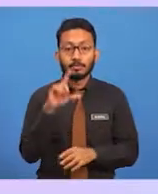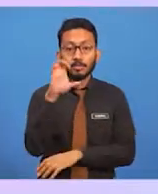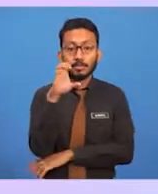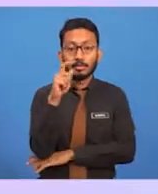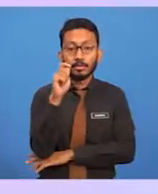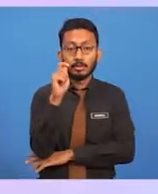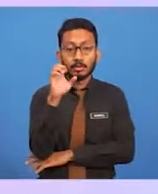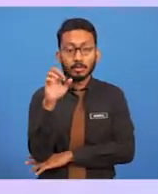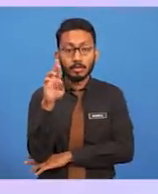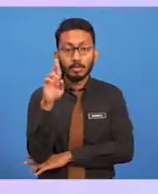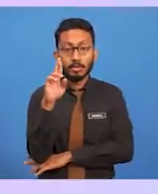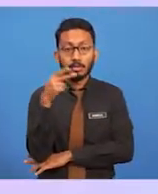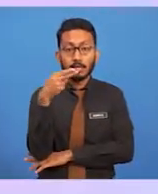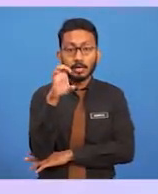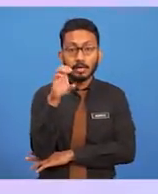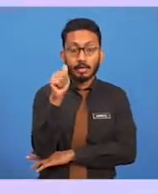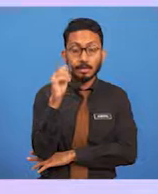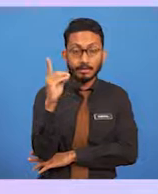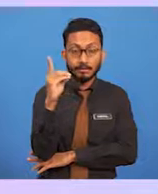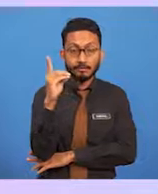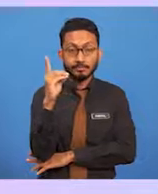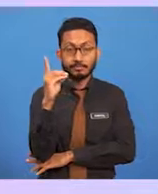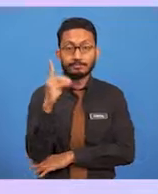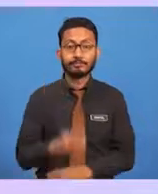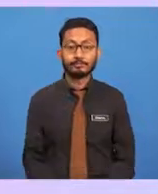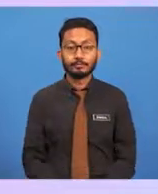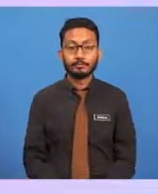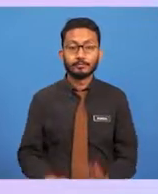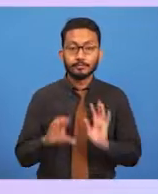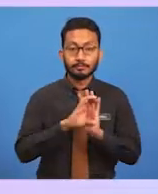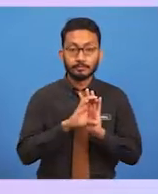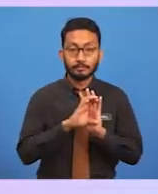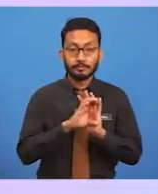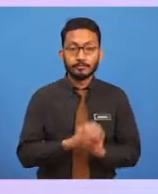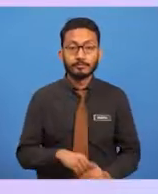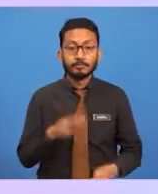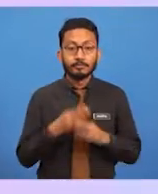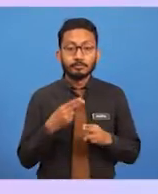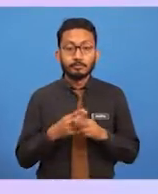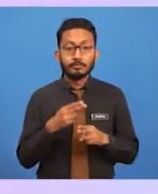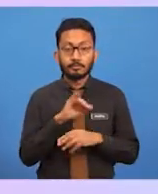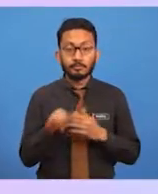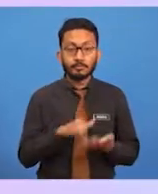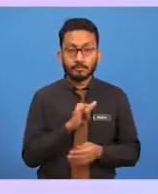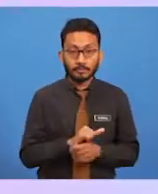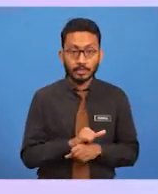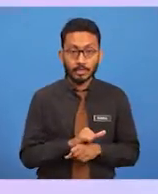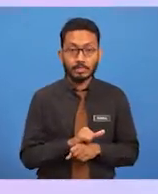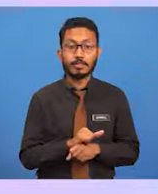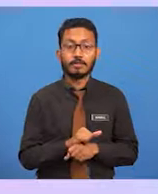yang boleh dimasukkan adalah seperti nama organisasi,